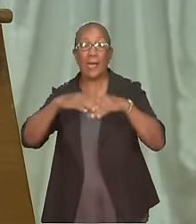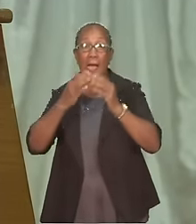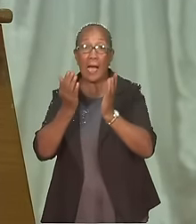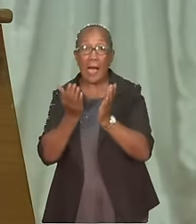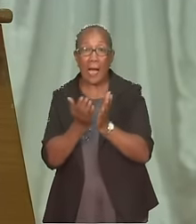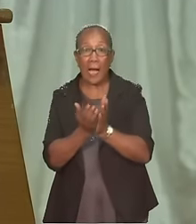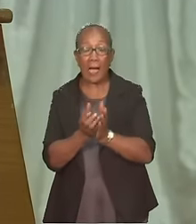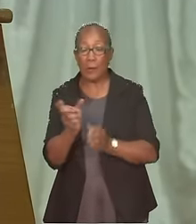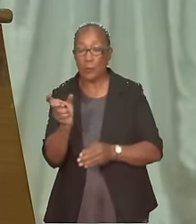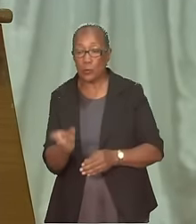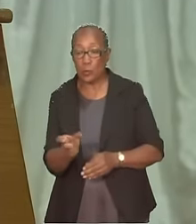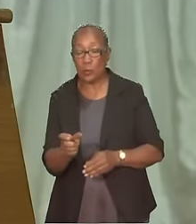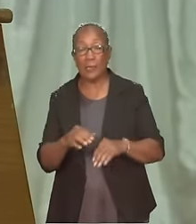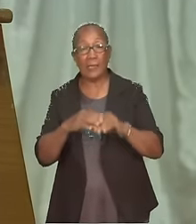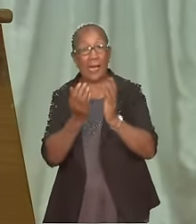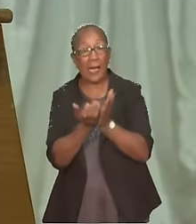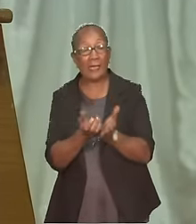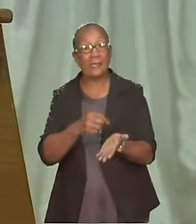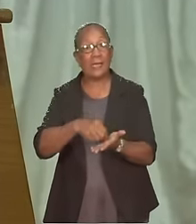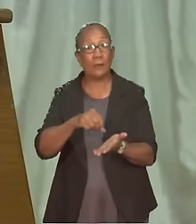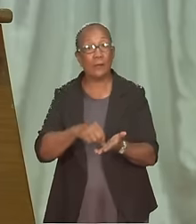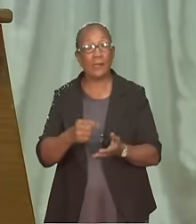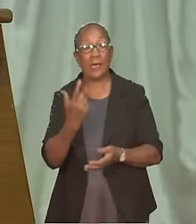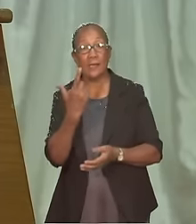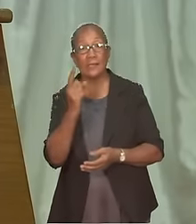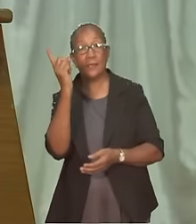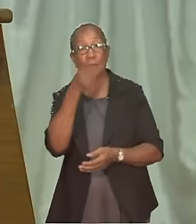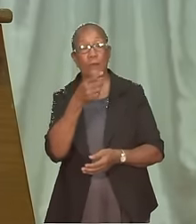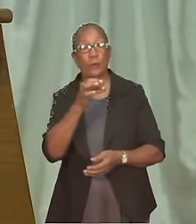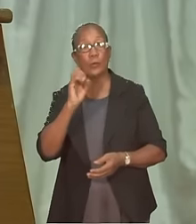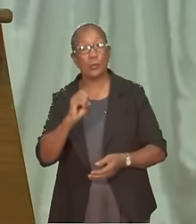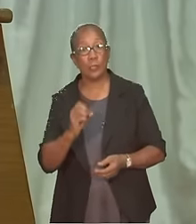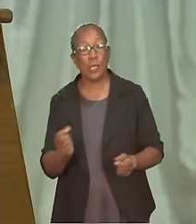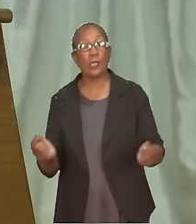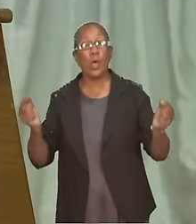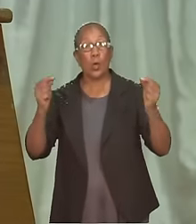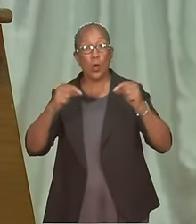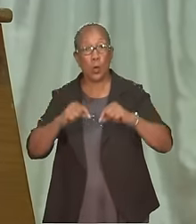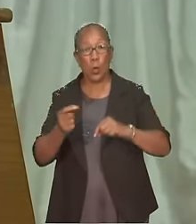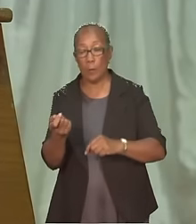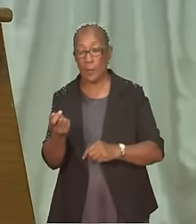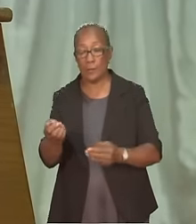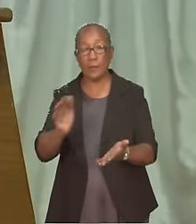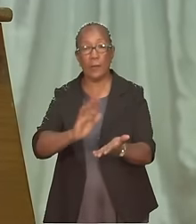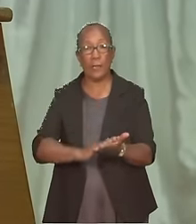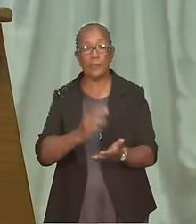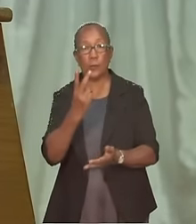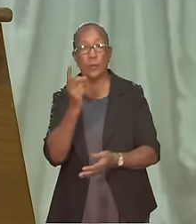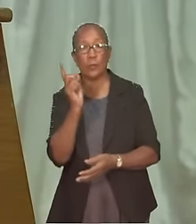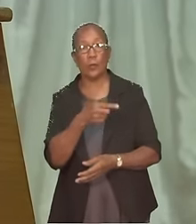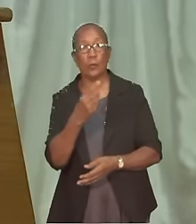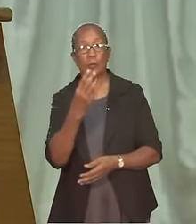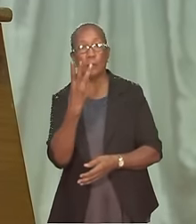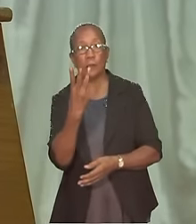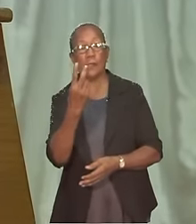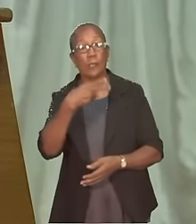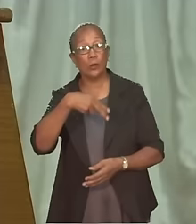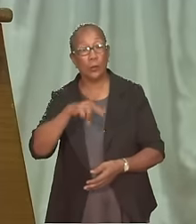pond gaan betalen, dat is een groep van ongeveer 7%, komt u met uw belasting 2023, met uw